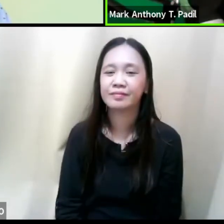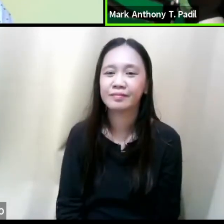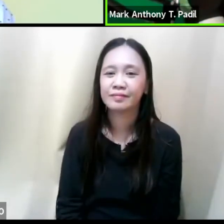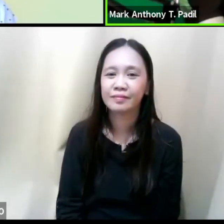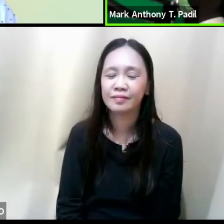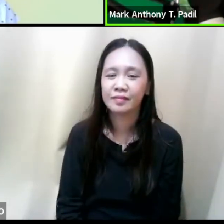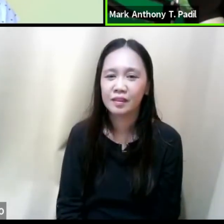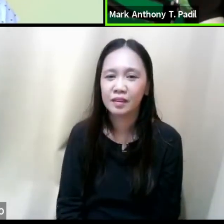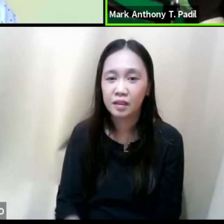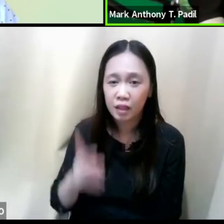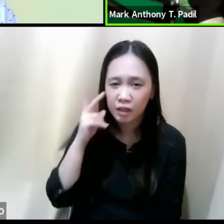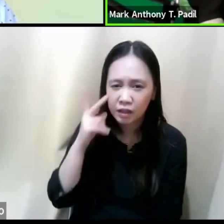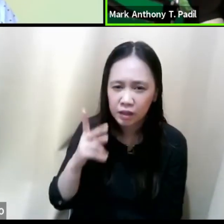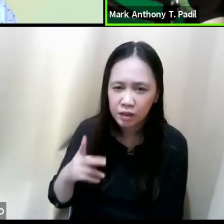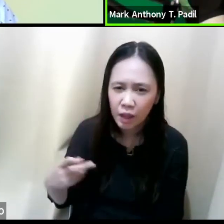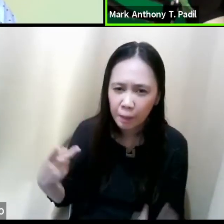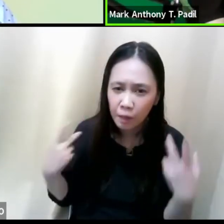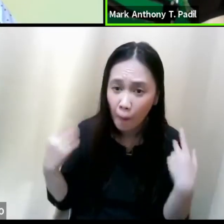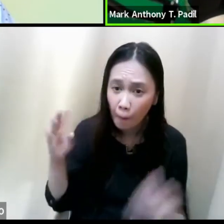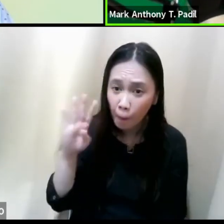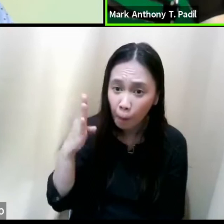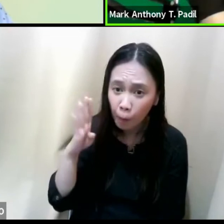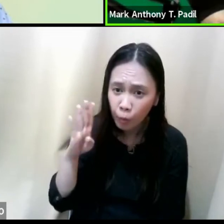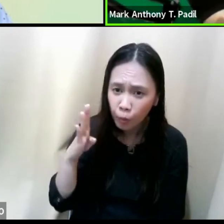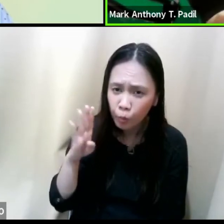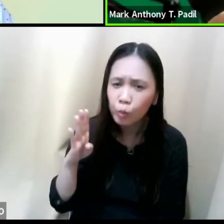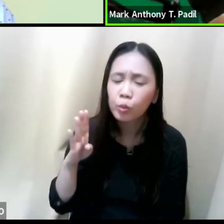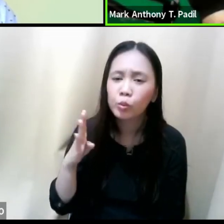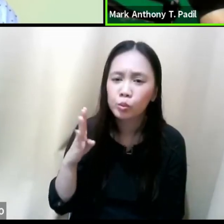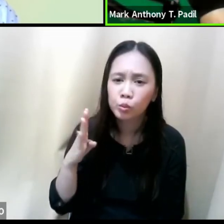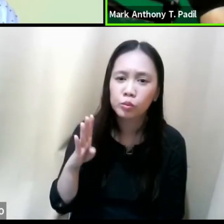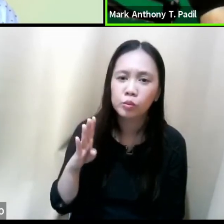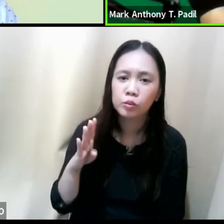Kung mapapansin nyo, parang may kulay blue sa ilalim, no? May kulay asul sa ilalim.